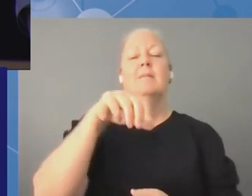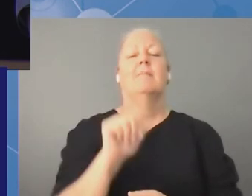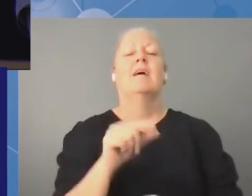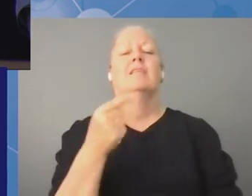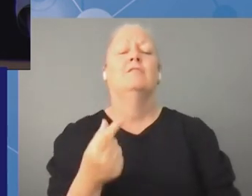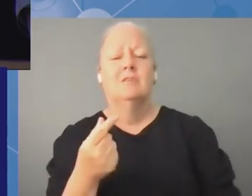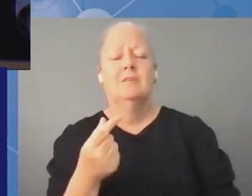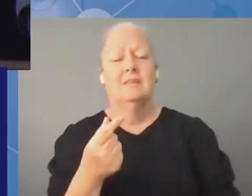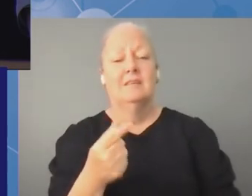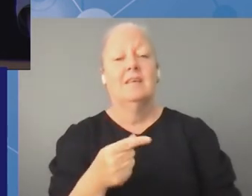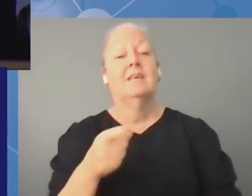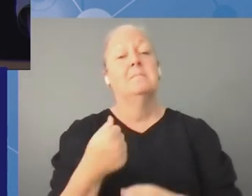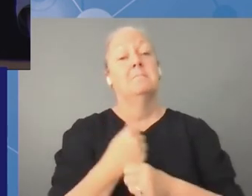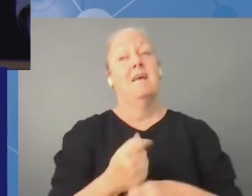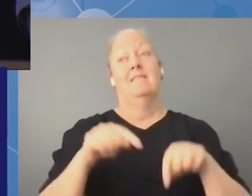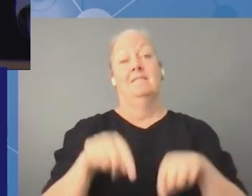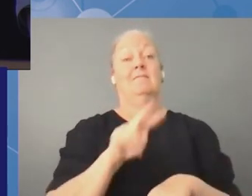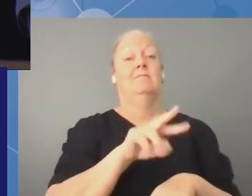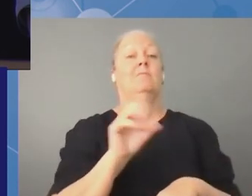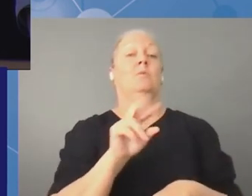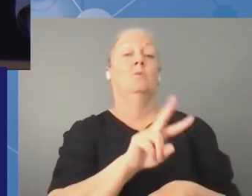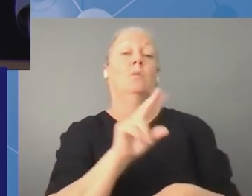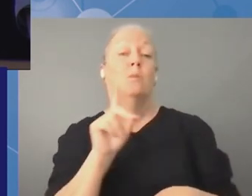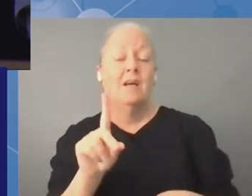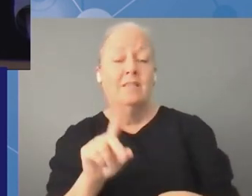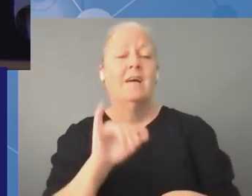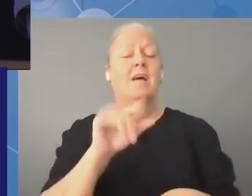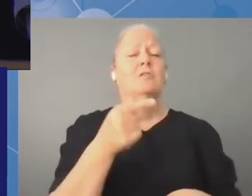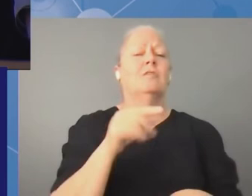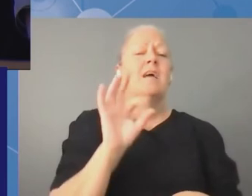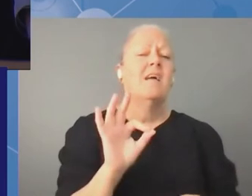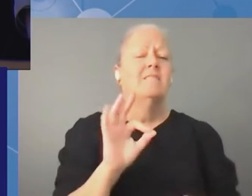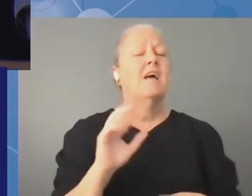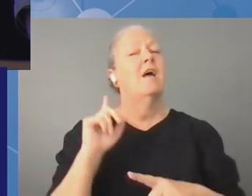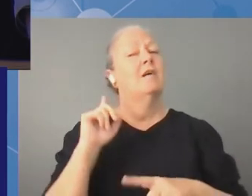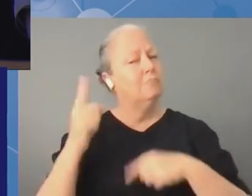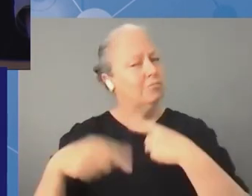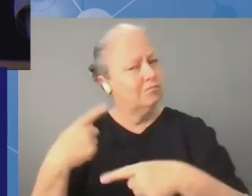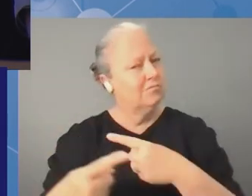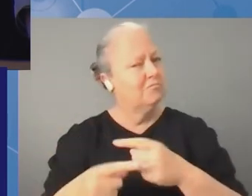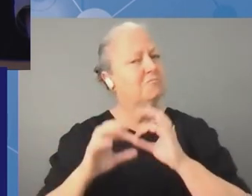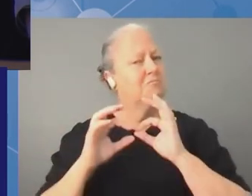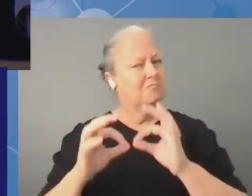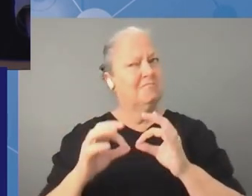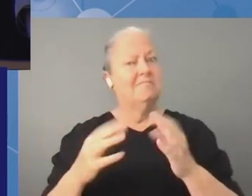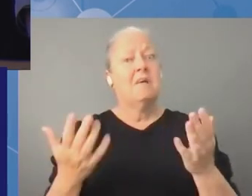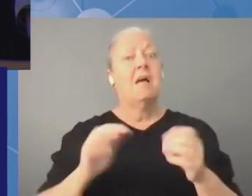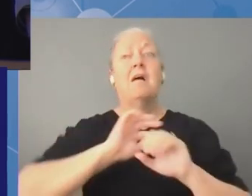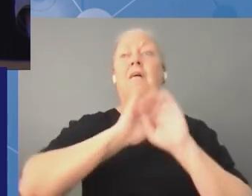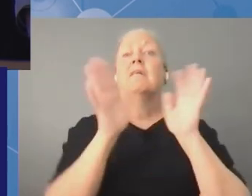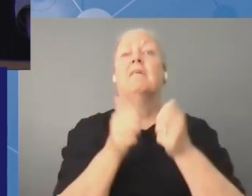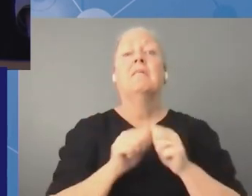سبب بنجاح هذا المنتدى برغم الجائحة. أود أن أطرح سؤال. لاحظنا أن